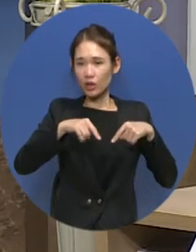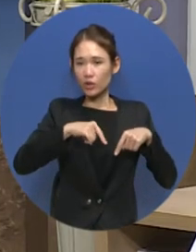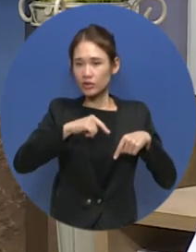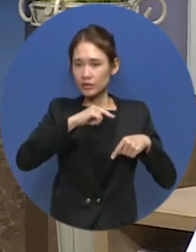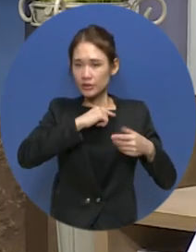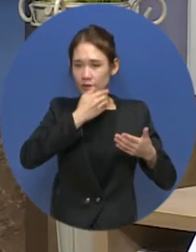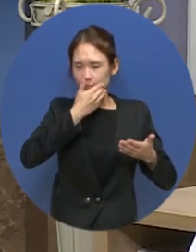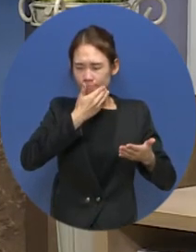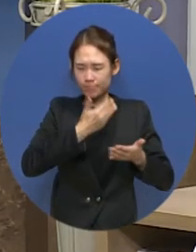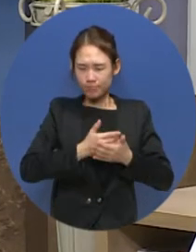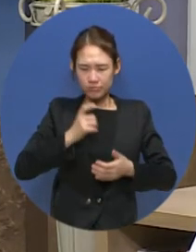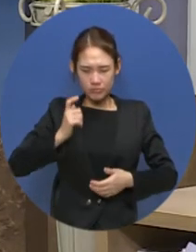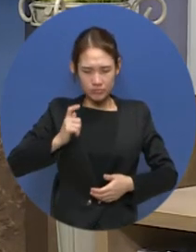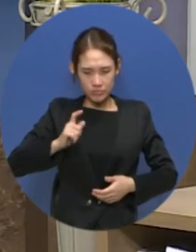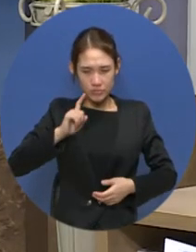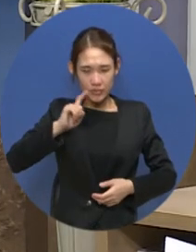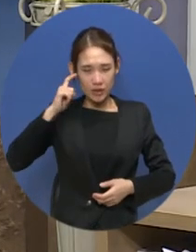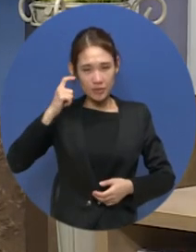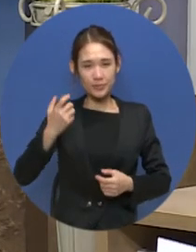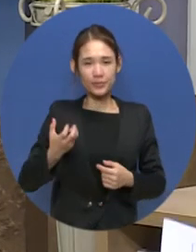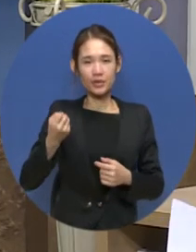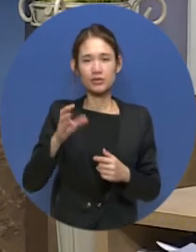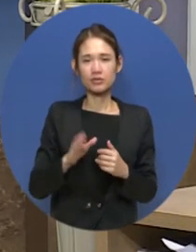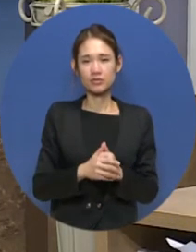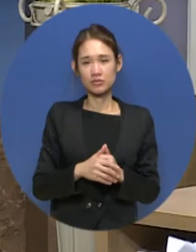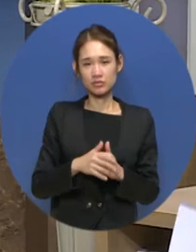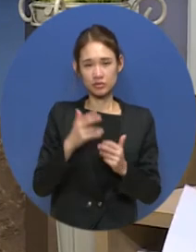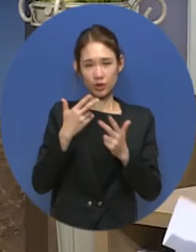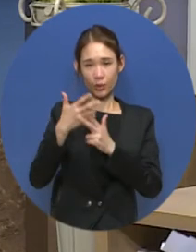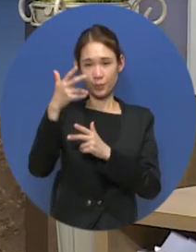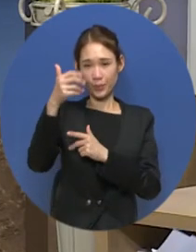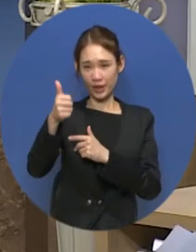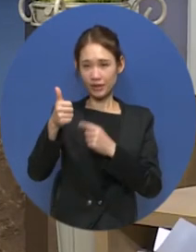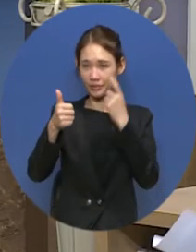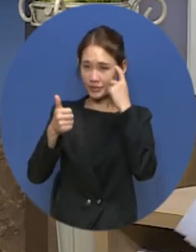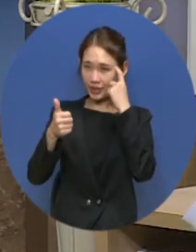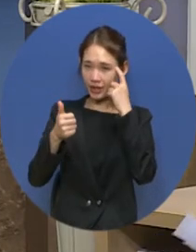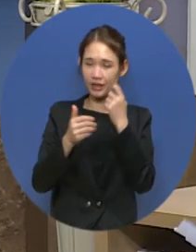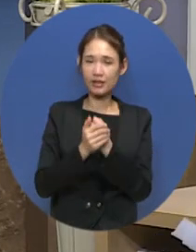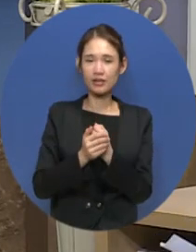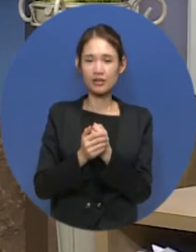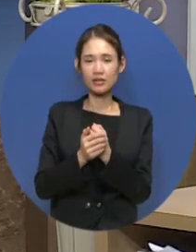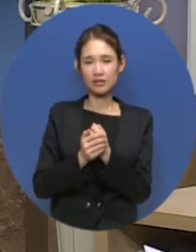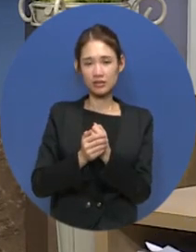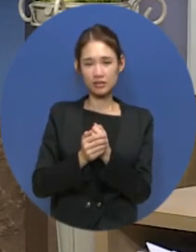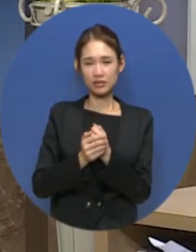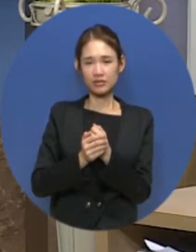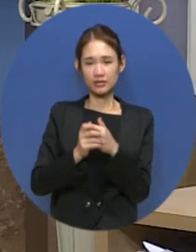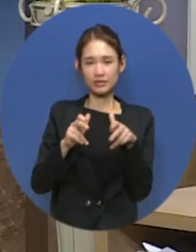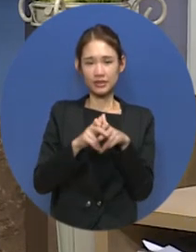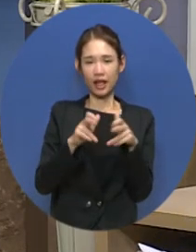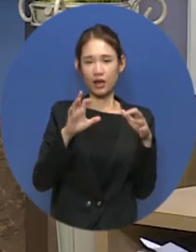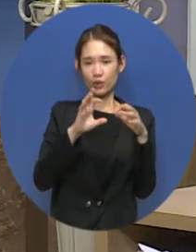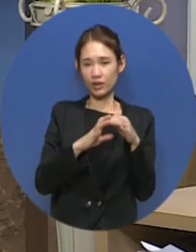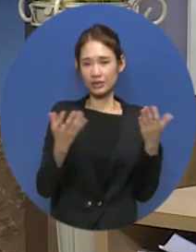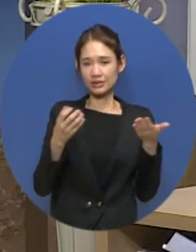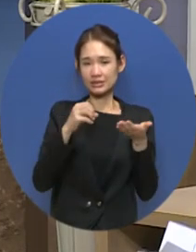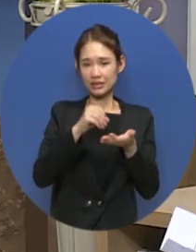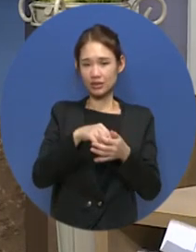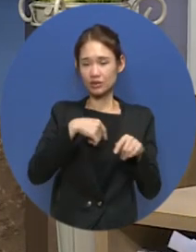굉장히 강력하게 내세우고 있는데 회장님께서 생각하시기에 이 장애인들에 대한